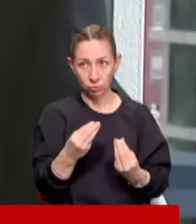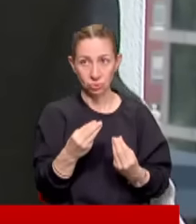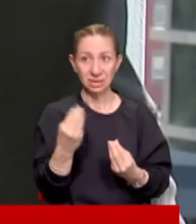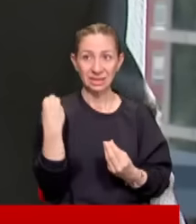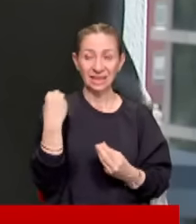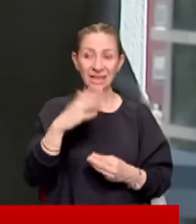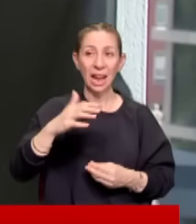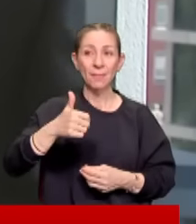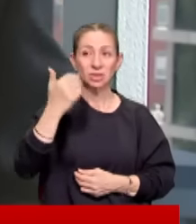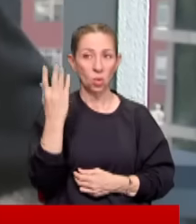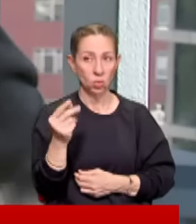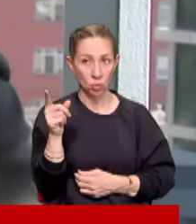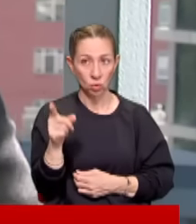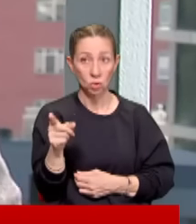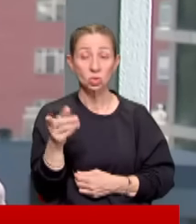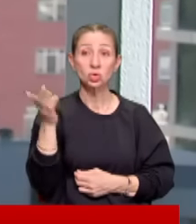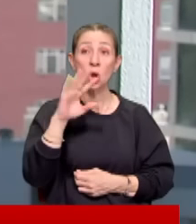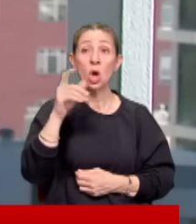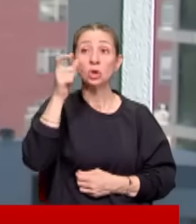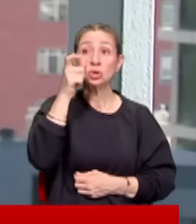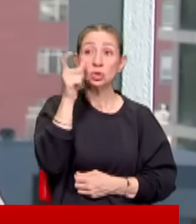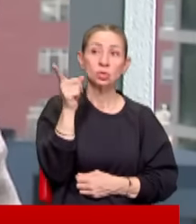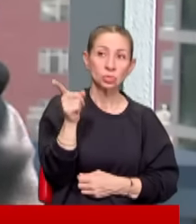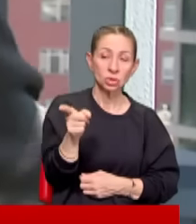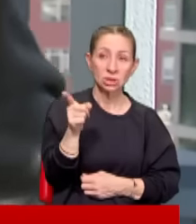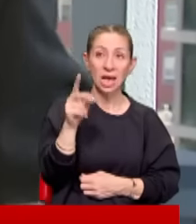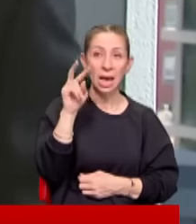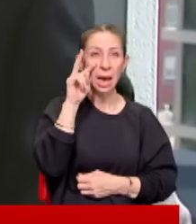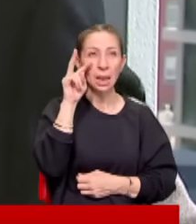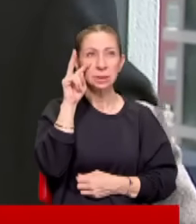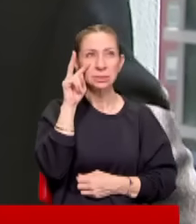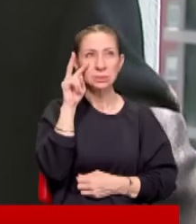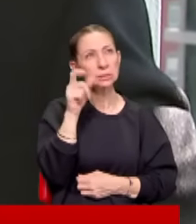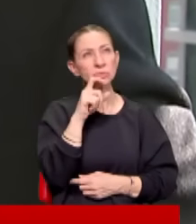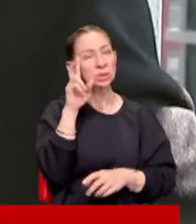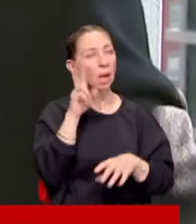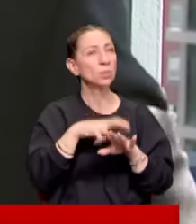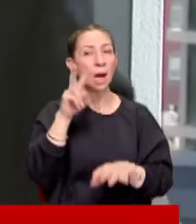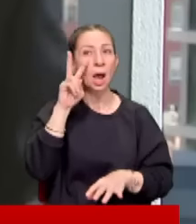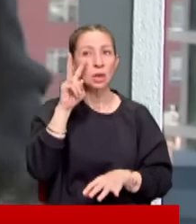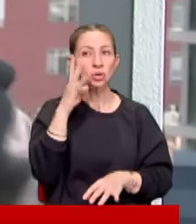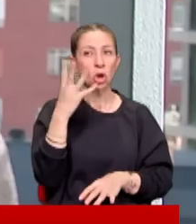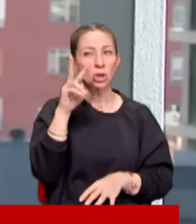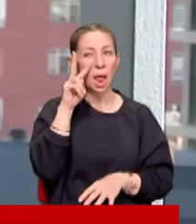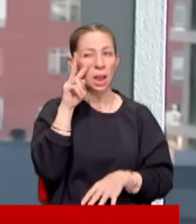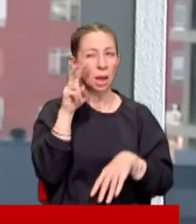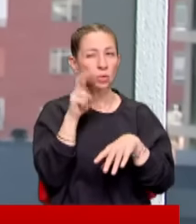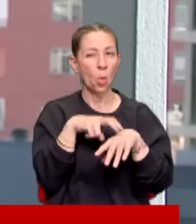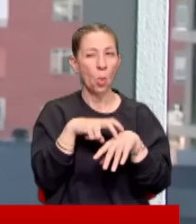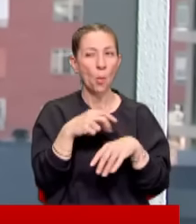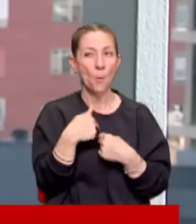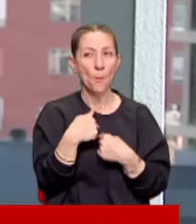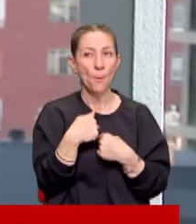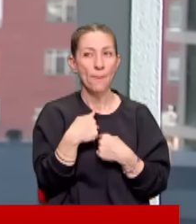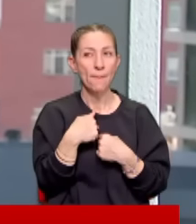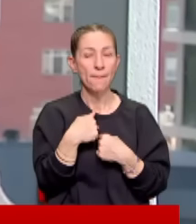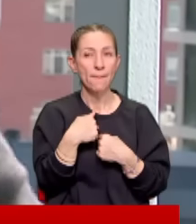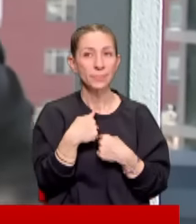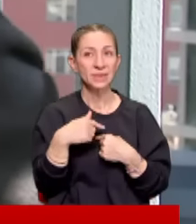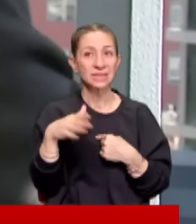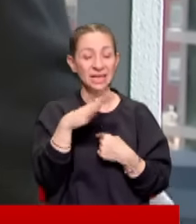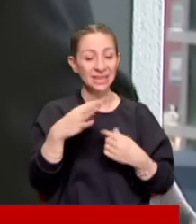yeni genel başkan oldu. Daha sonra Özgür Bey Aralık, yanlış hatırlamıyorsam Aralık'ta, 4 Aralık diye hatırlıyorum,